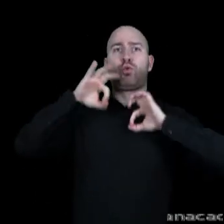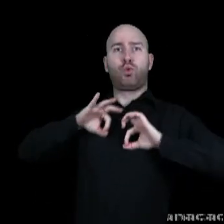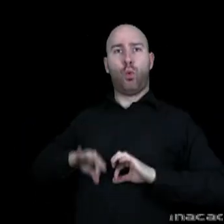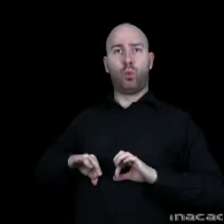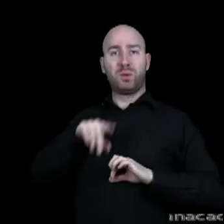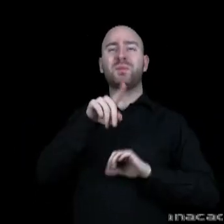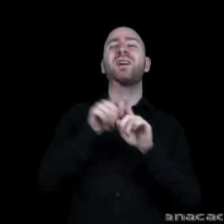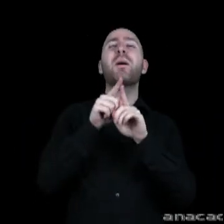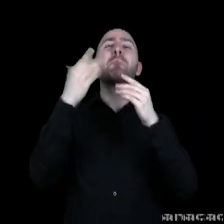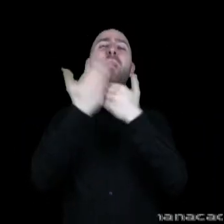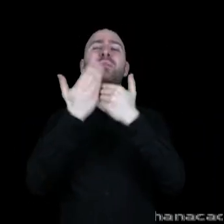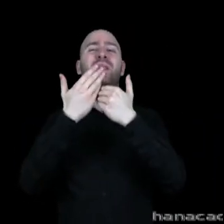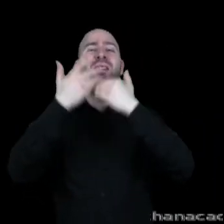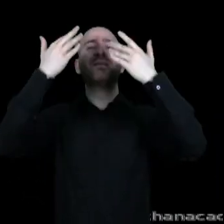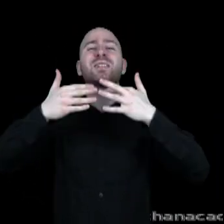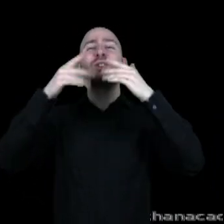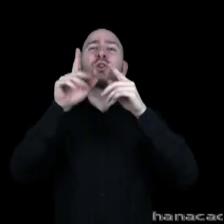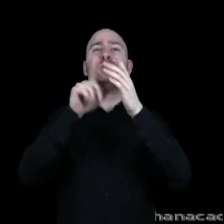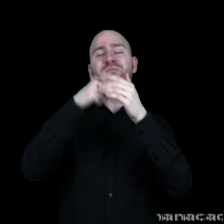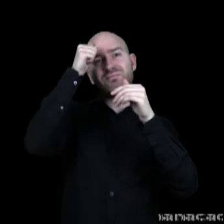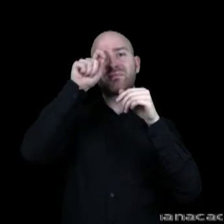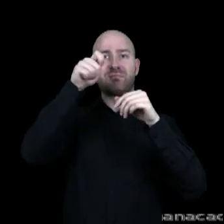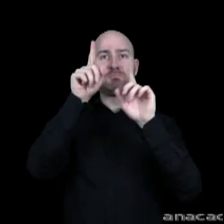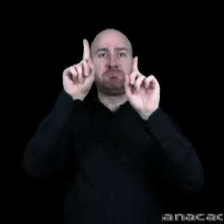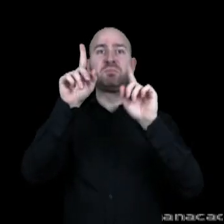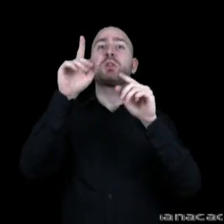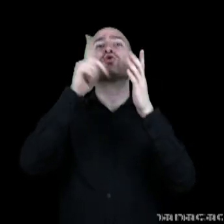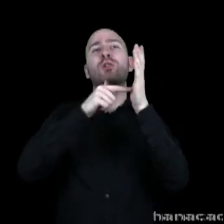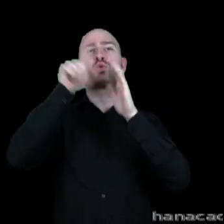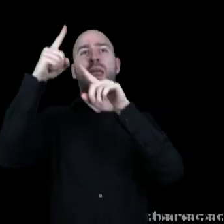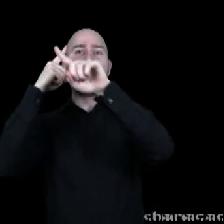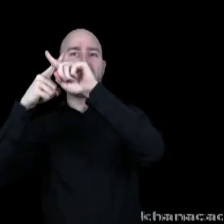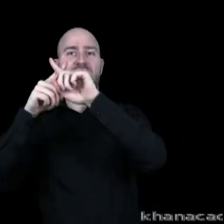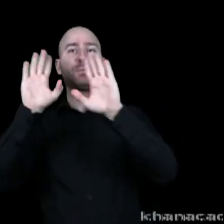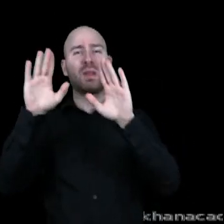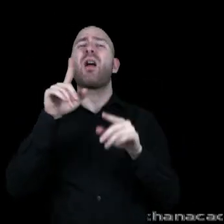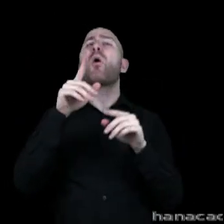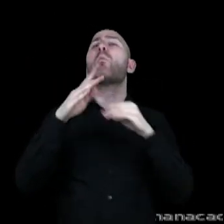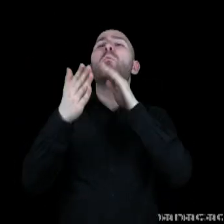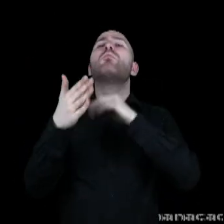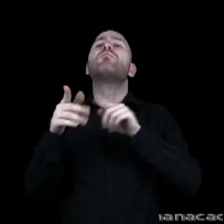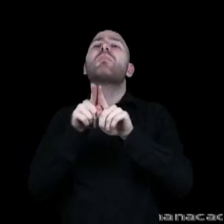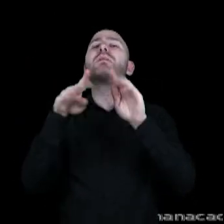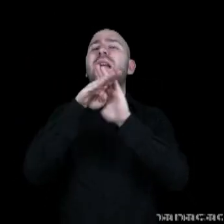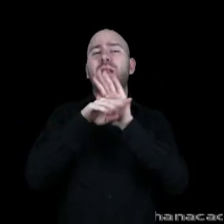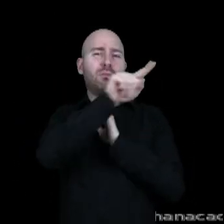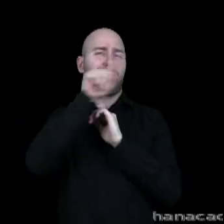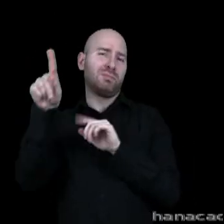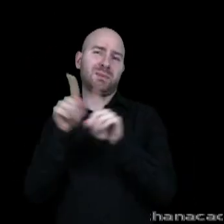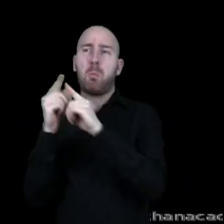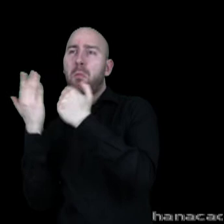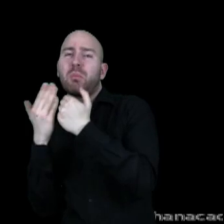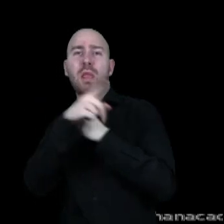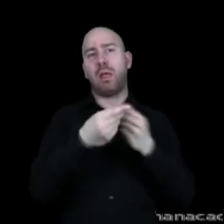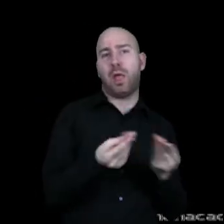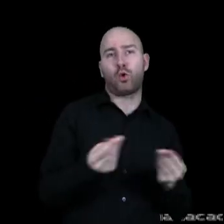Funkcja dochodu rozporządzalnego. A to w algebrze często nazywamy zmienną niezależną. Najbardziej typowy symbol to X.